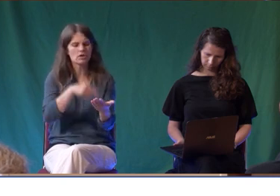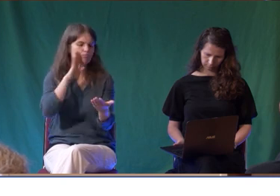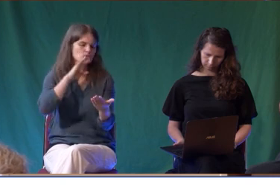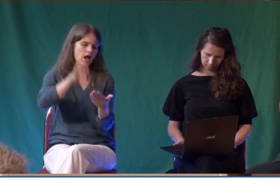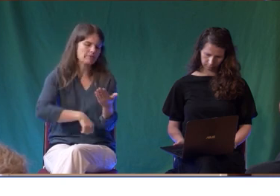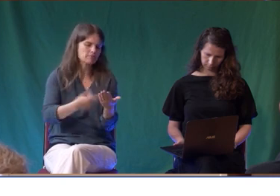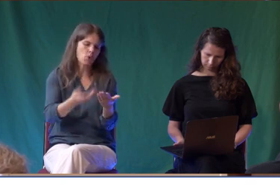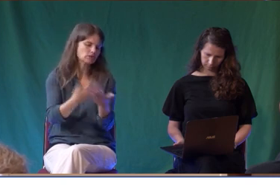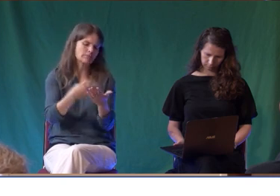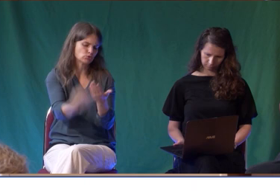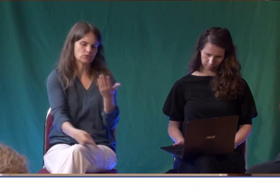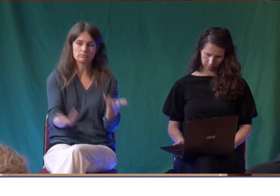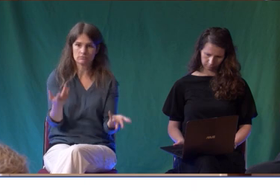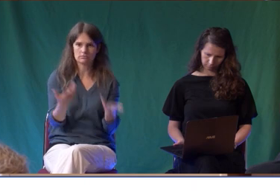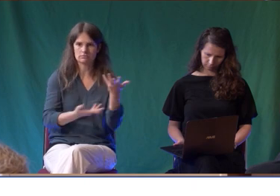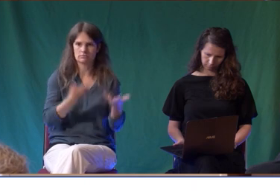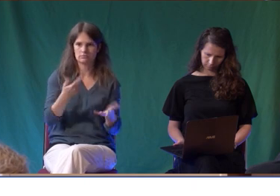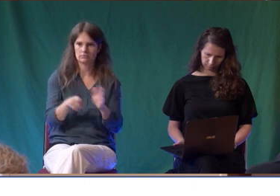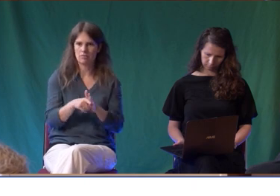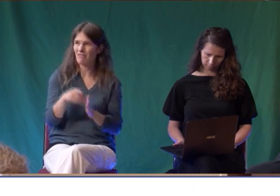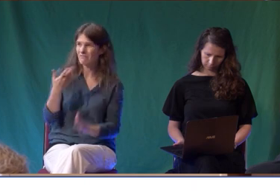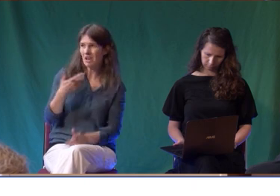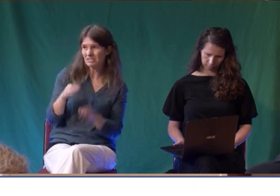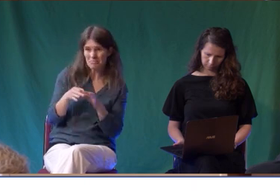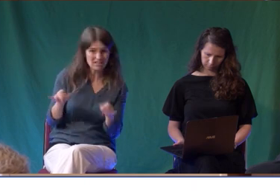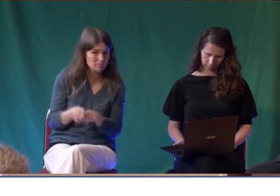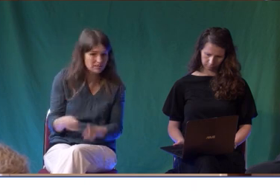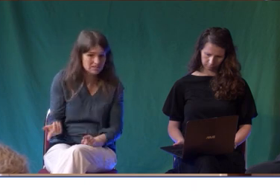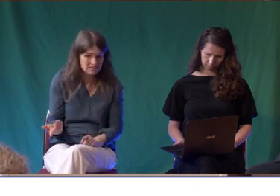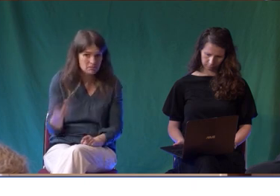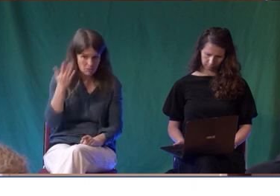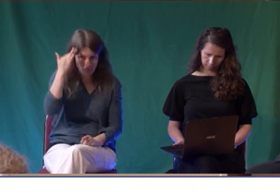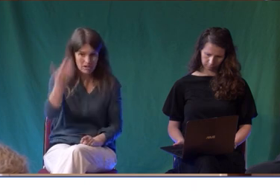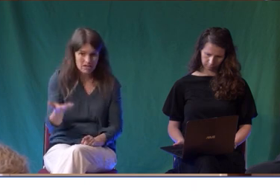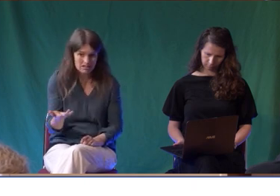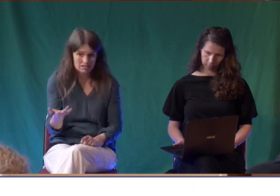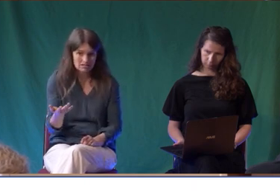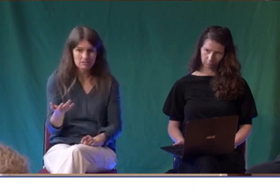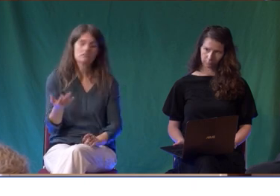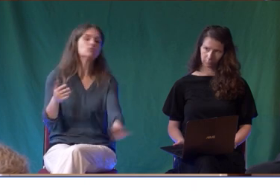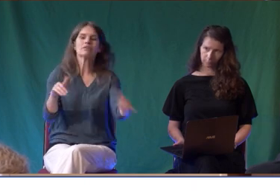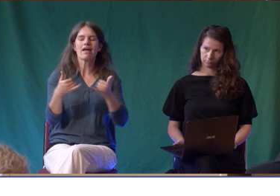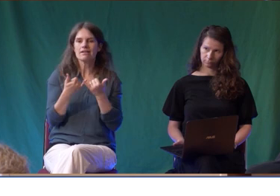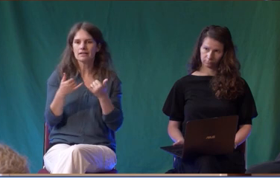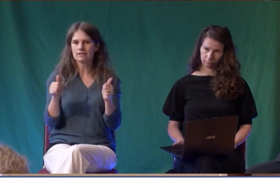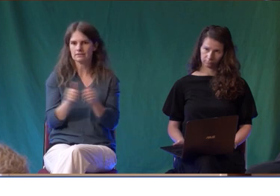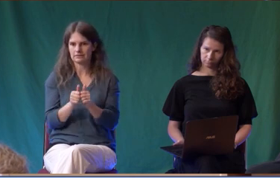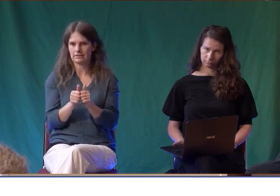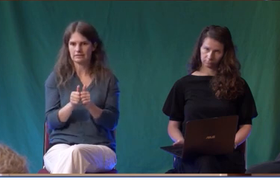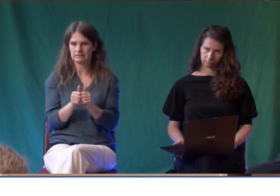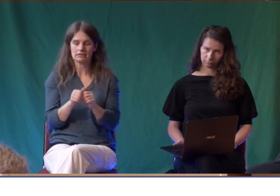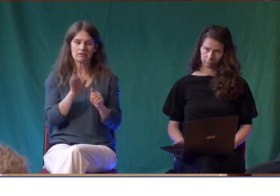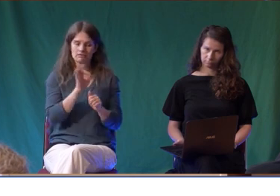worden vielleicht waren es nur nicht die richtigen Maßnahmen und mit der elternassistenzen bekleideten Elternschaft